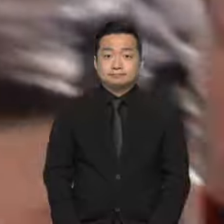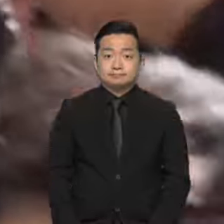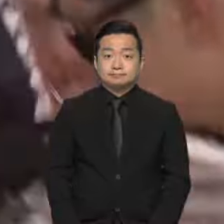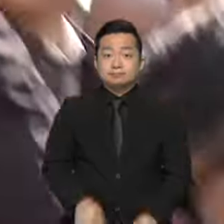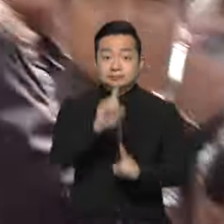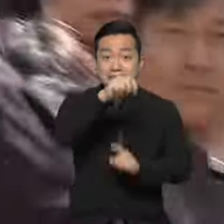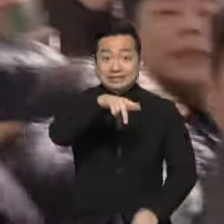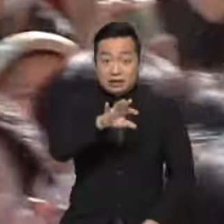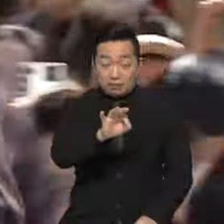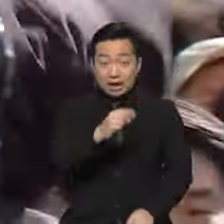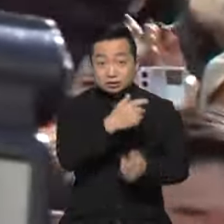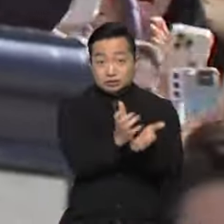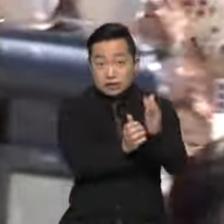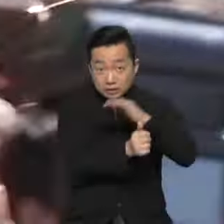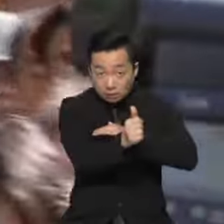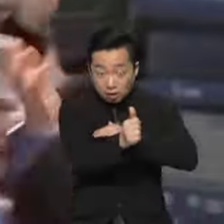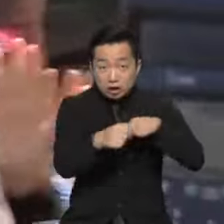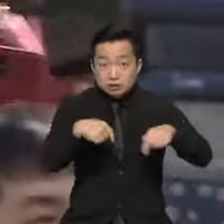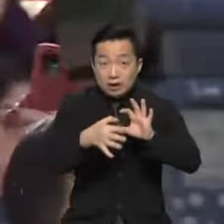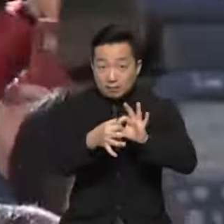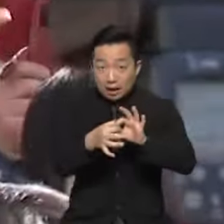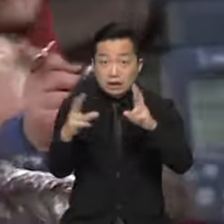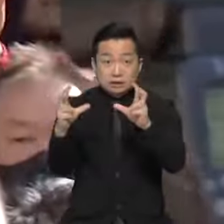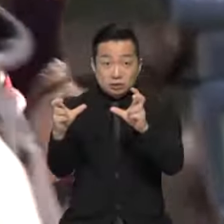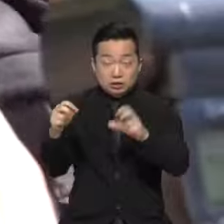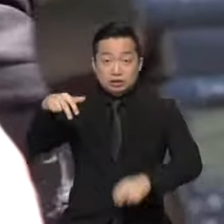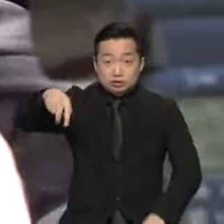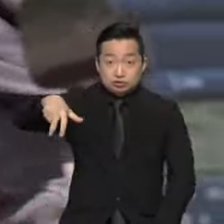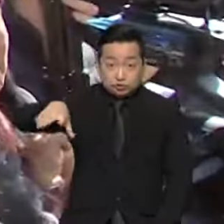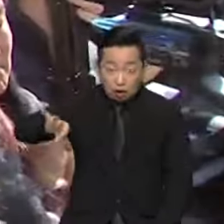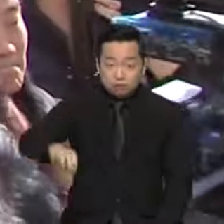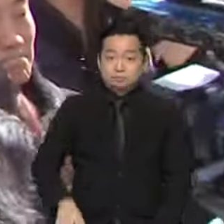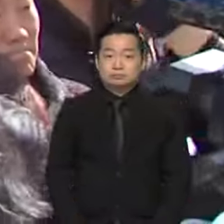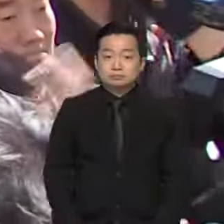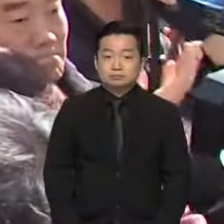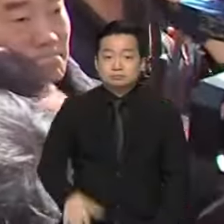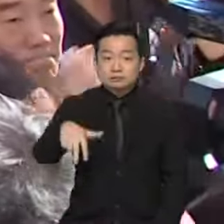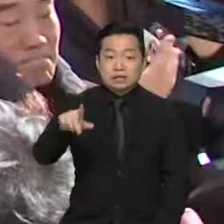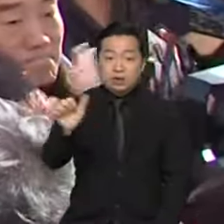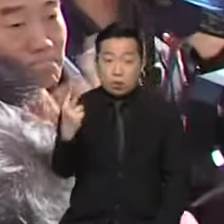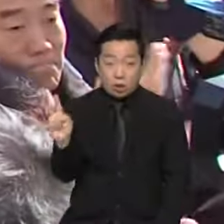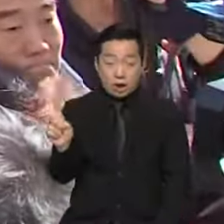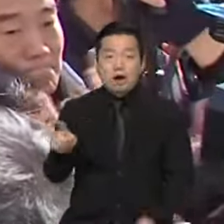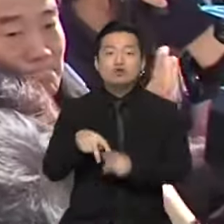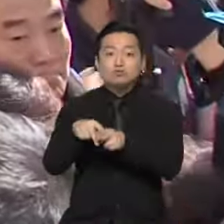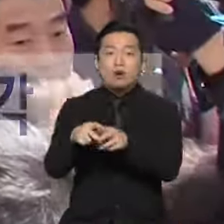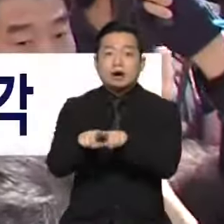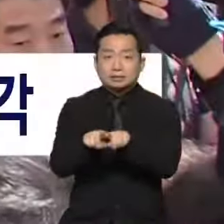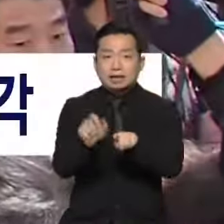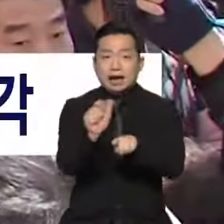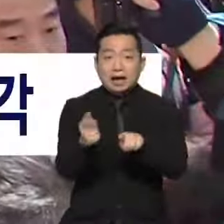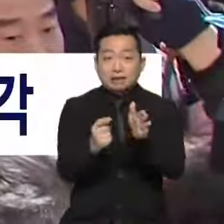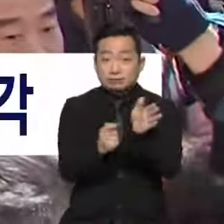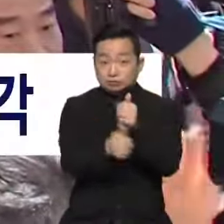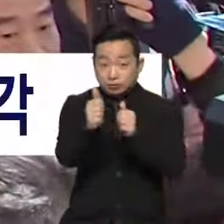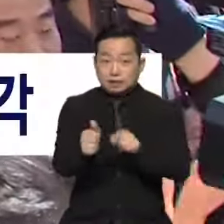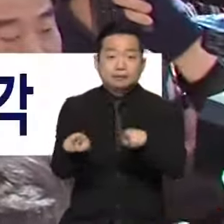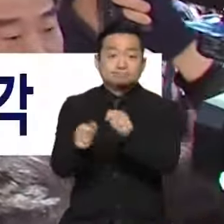이재명 민주당 대표의 정치적 고향 성남 수정을 이재명 저격수 장영하 후보와 찾은 한동훈 국민의힘